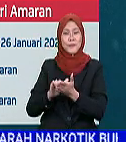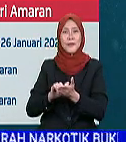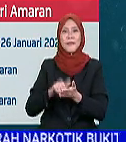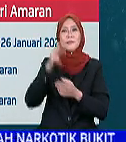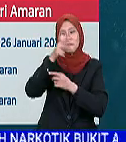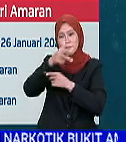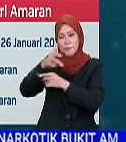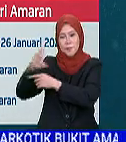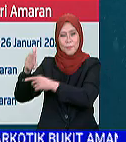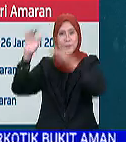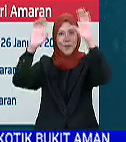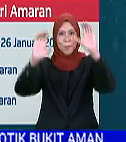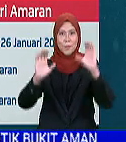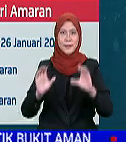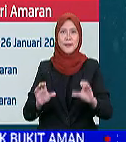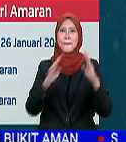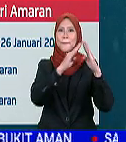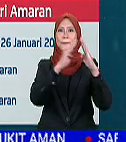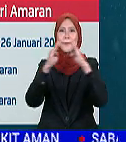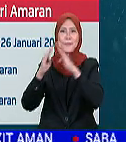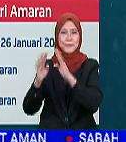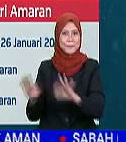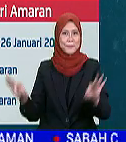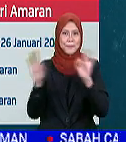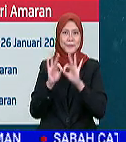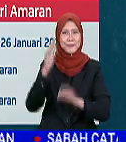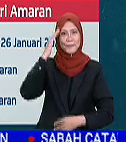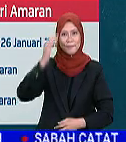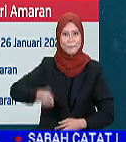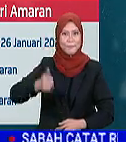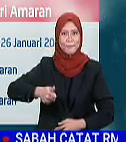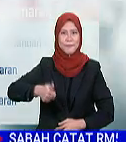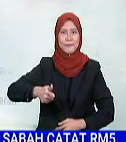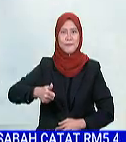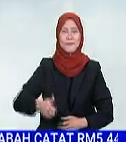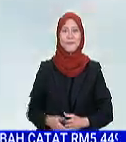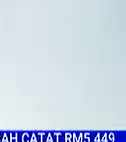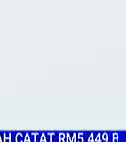cuaca bagi bandar-bandar utama di Malaysia. Sekian, Assalamualaikum.